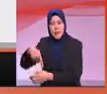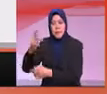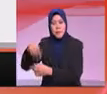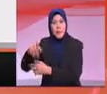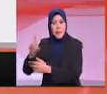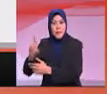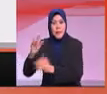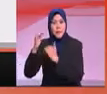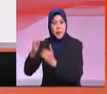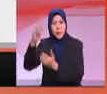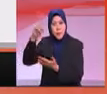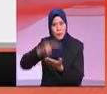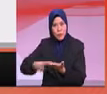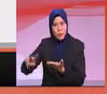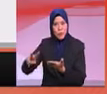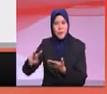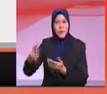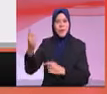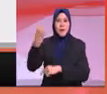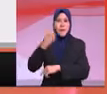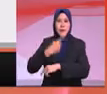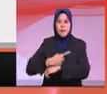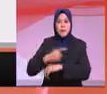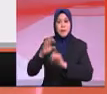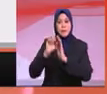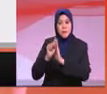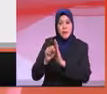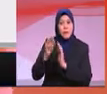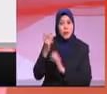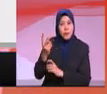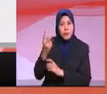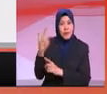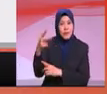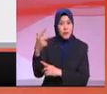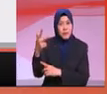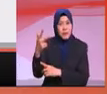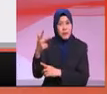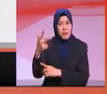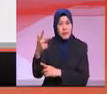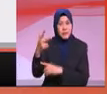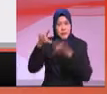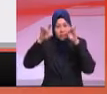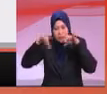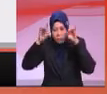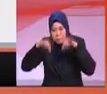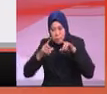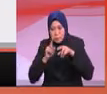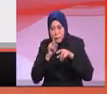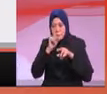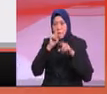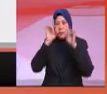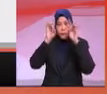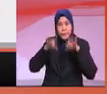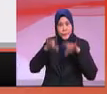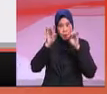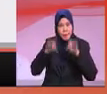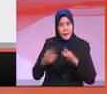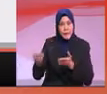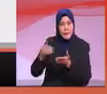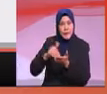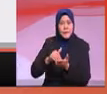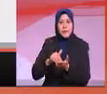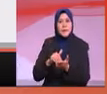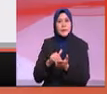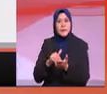PKPD untuk tempoh 2 minggu, dan sampel kedua hari pada 13 kita akan jalankan saringan lagi.